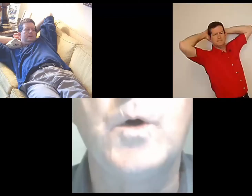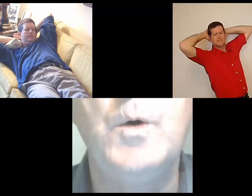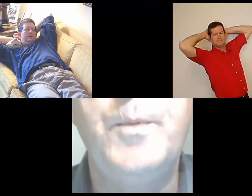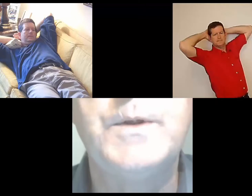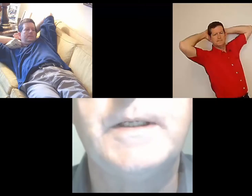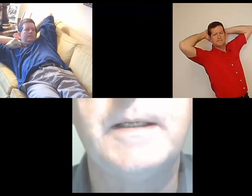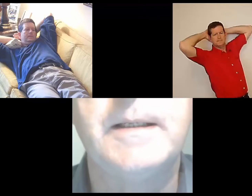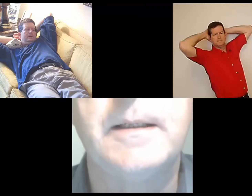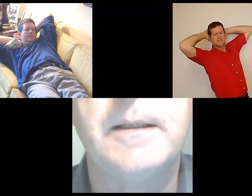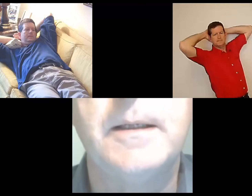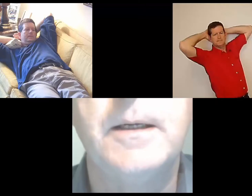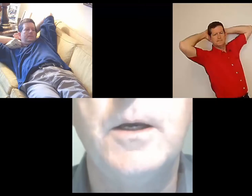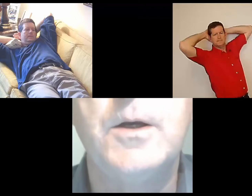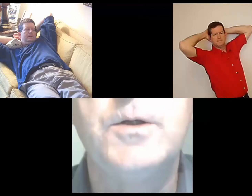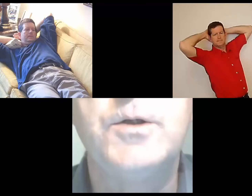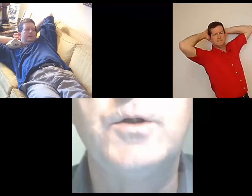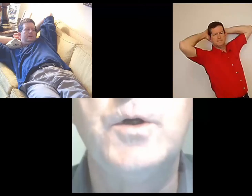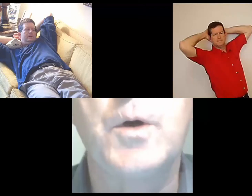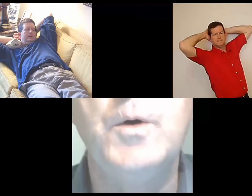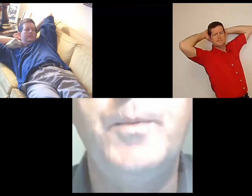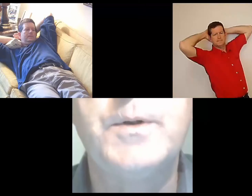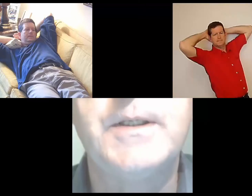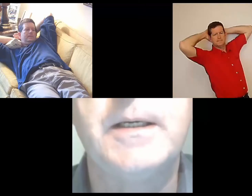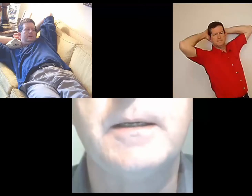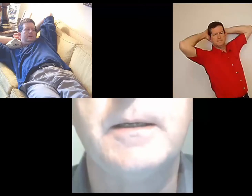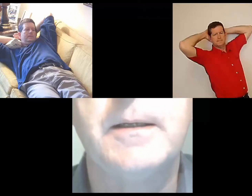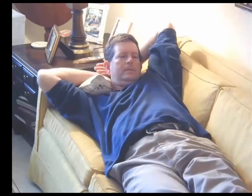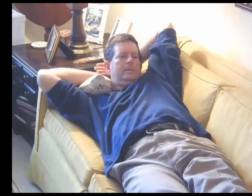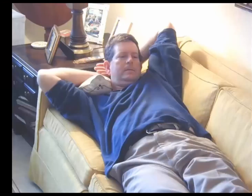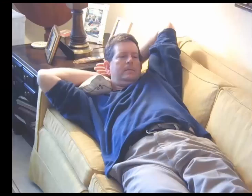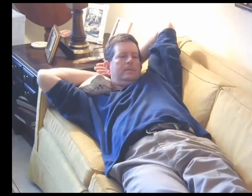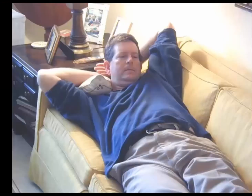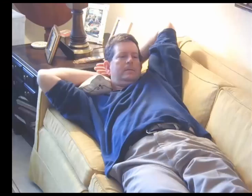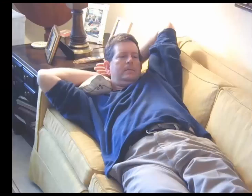Se reposer. Se reposer.